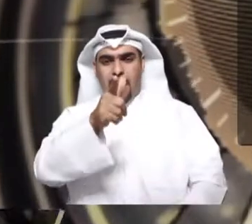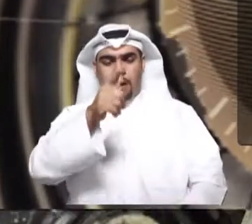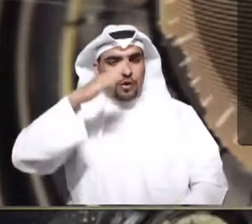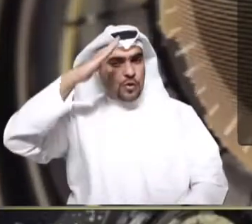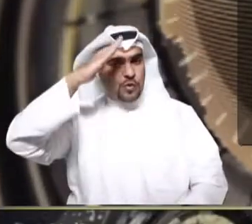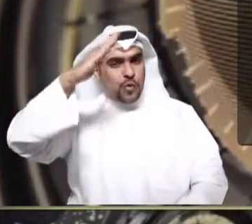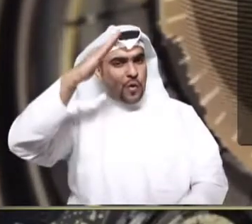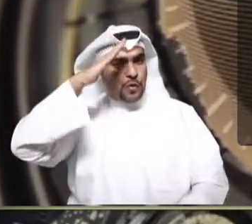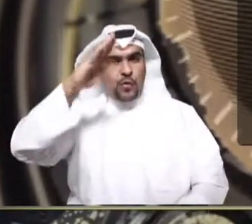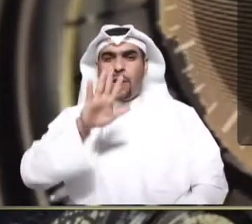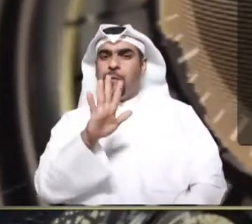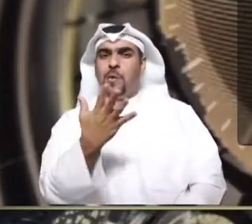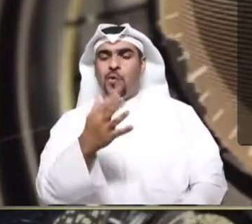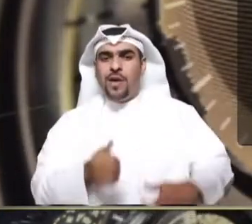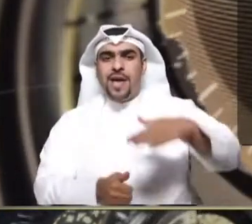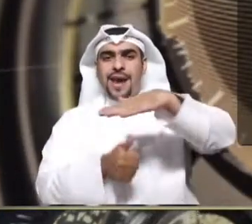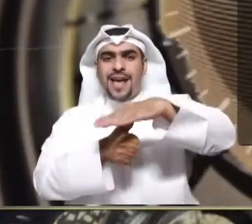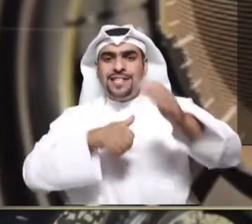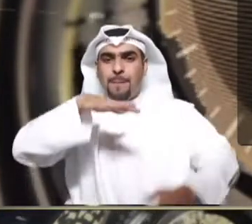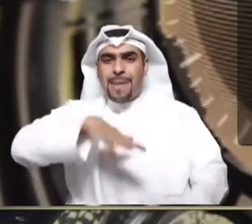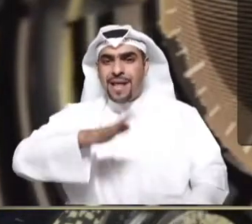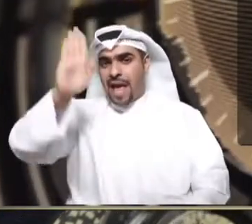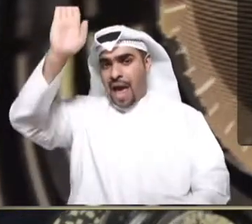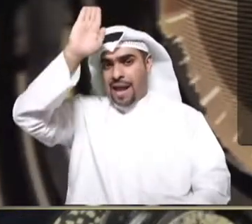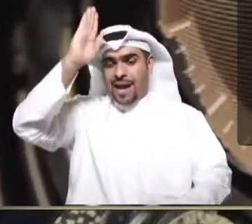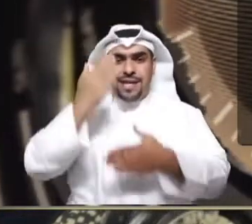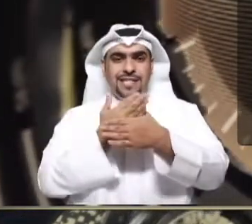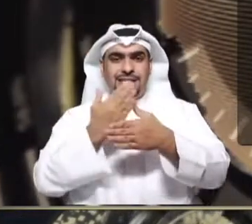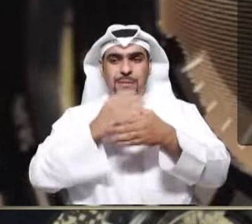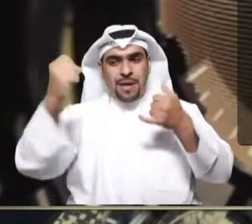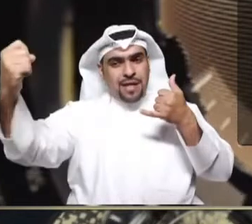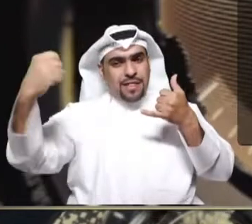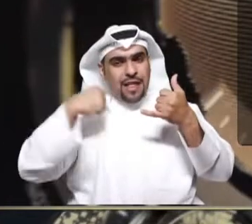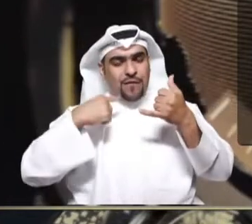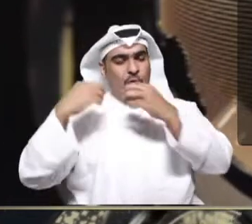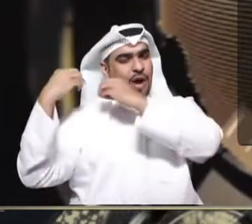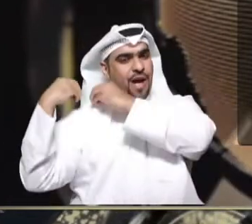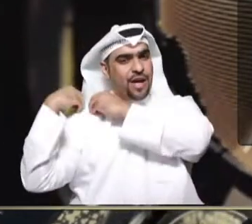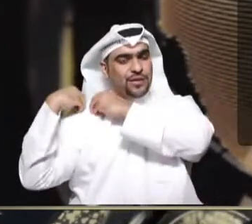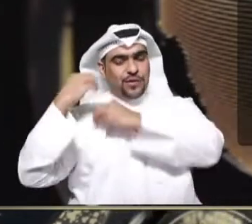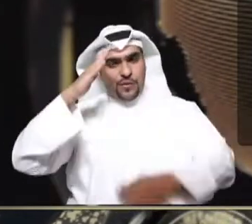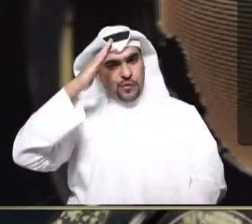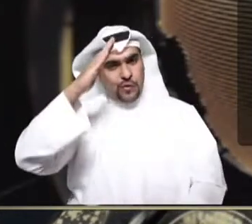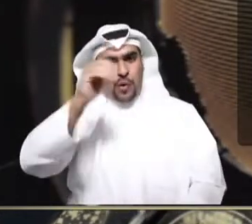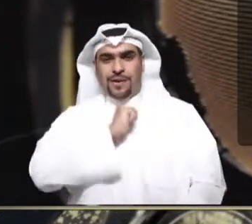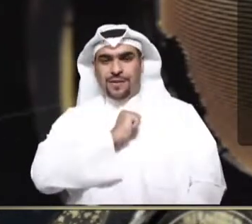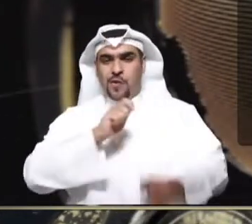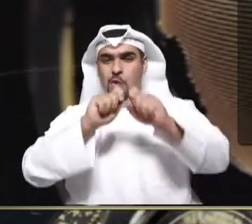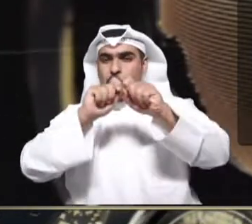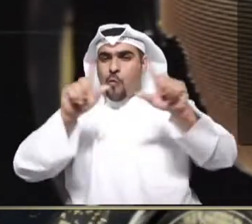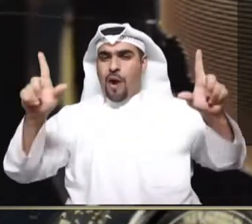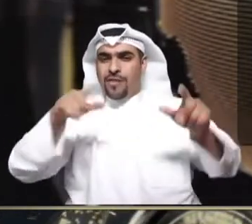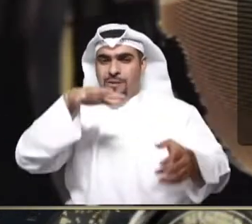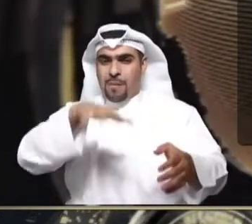رئيس جمهورية العراق الشقيق على هذه البادرة الكريمة التي تجسد عمق العلاقات بين